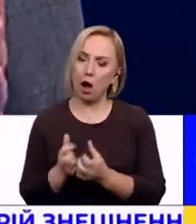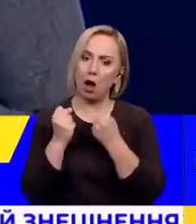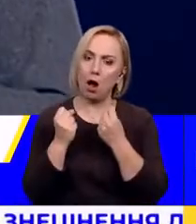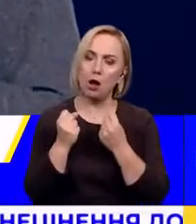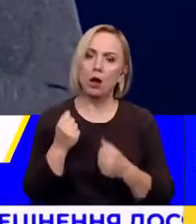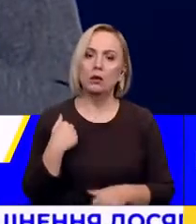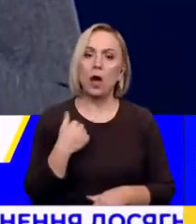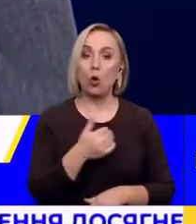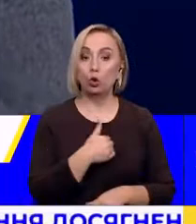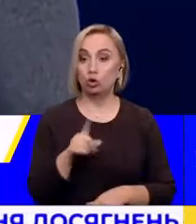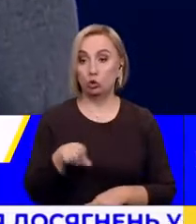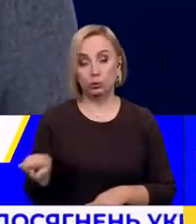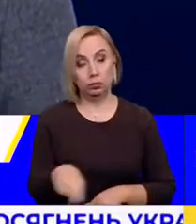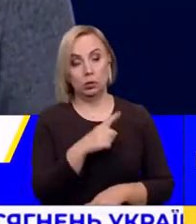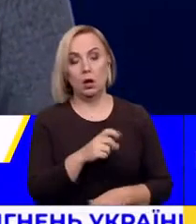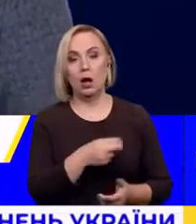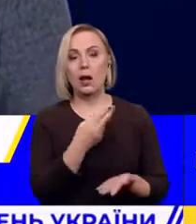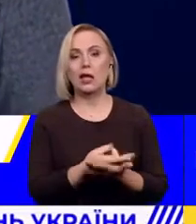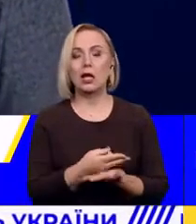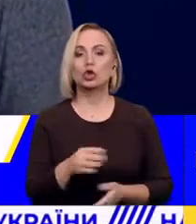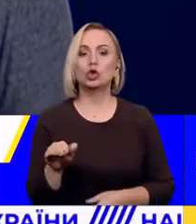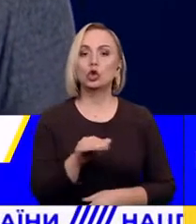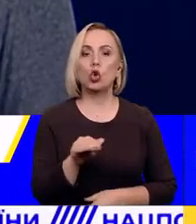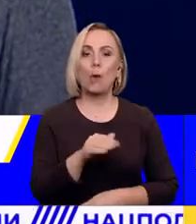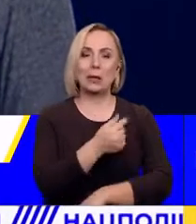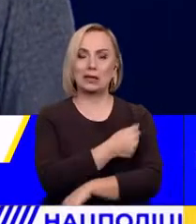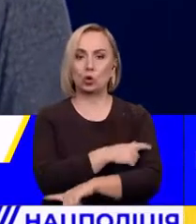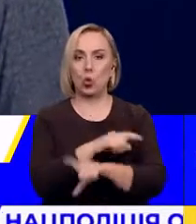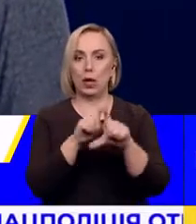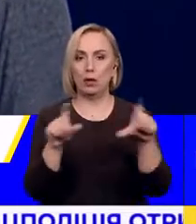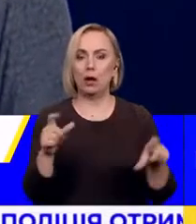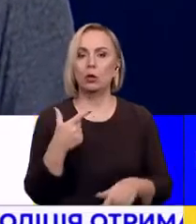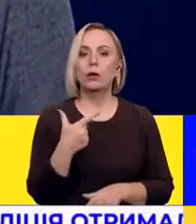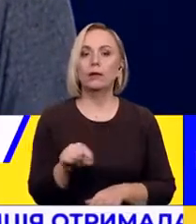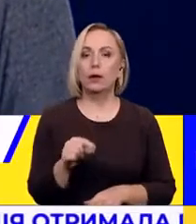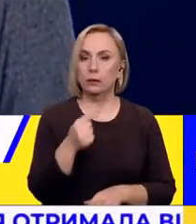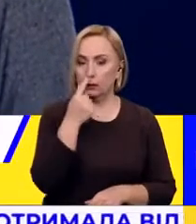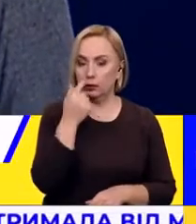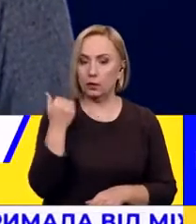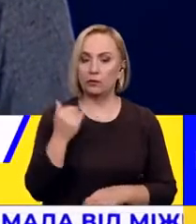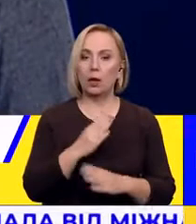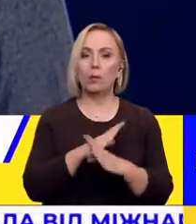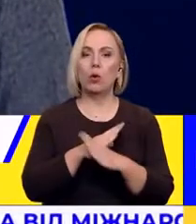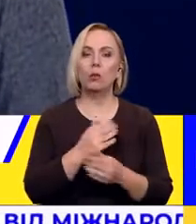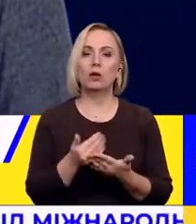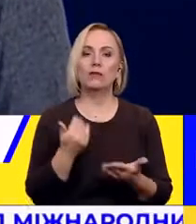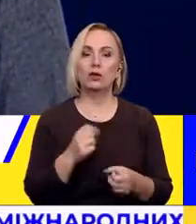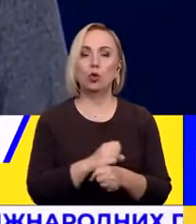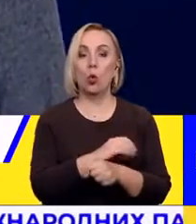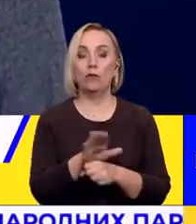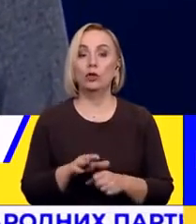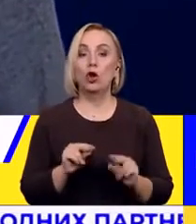Я хочу, щоб він ліг, наприклад, у Житомирську лікарню, де не так давно померла від ковіду вчителька,